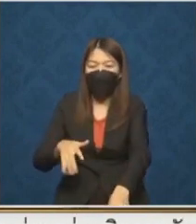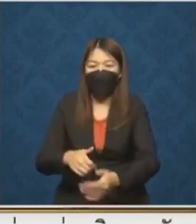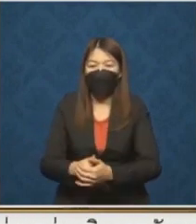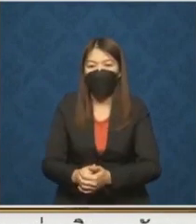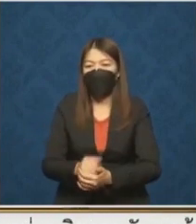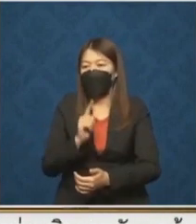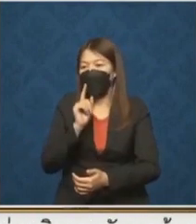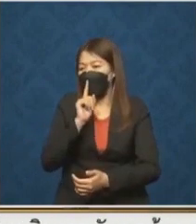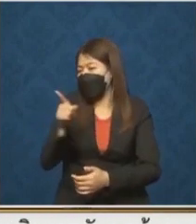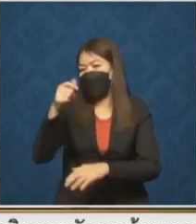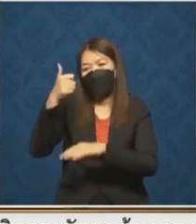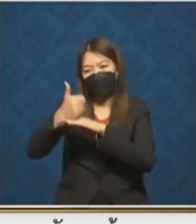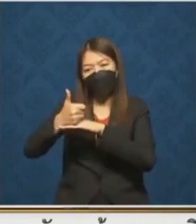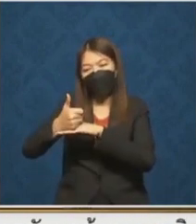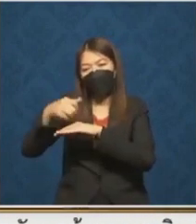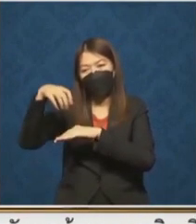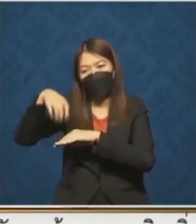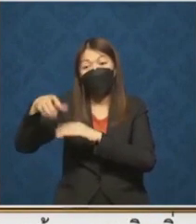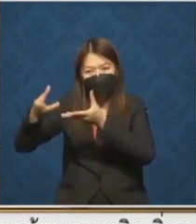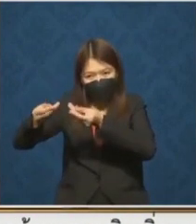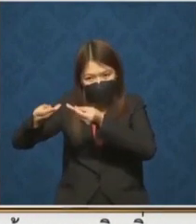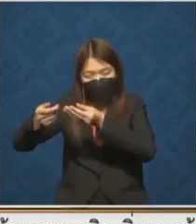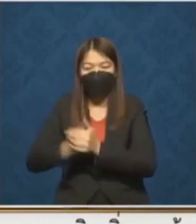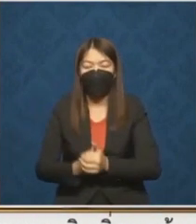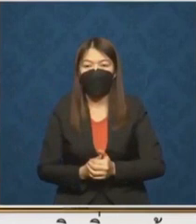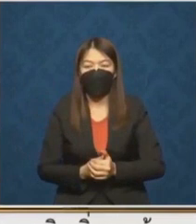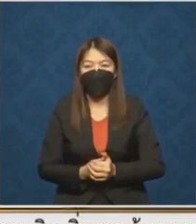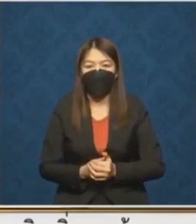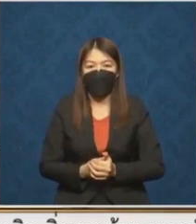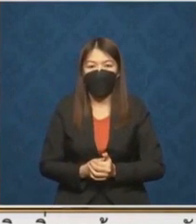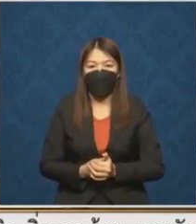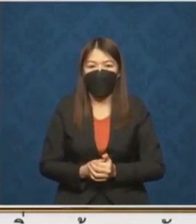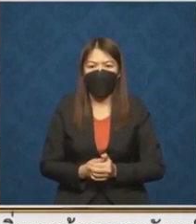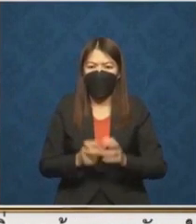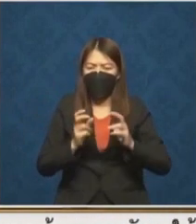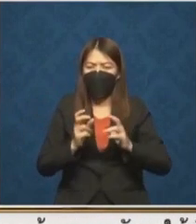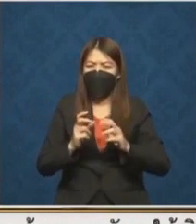ิพธีกรมที่ดินโดยแทนที่เรื่องเดิม